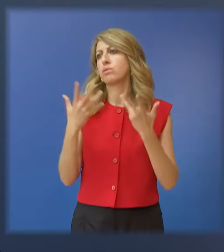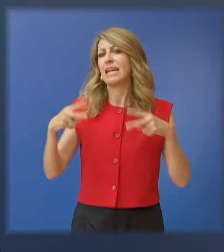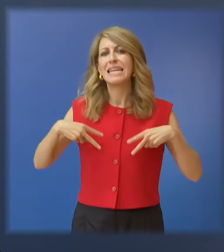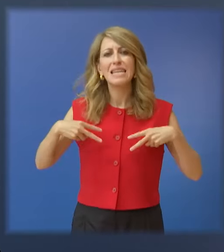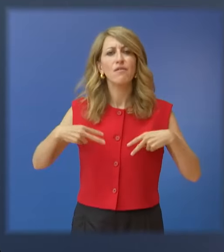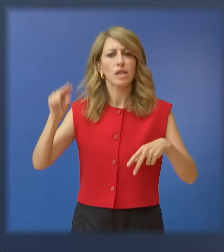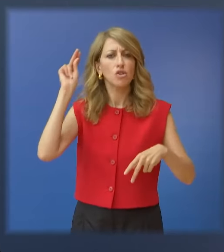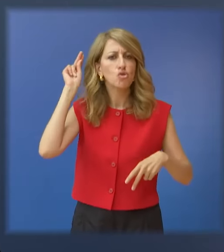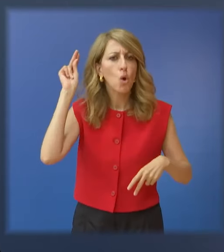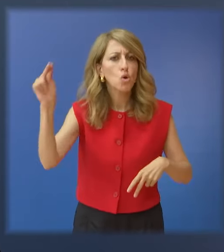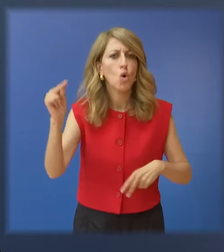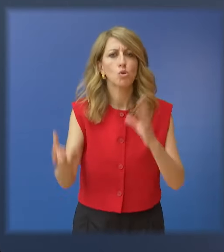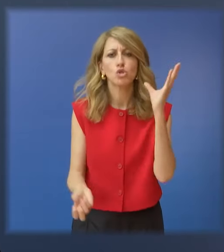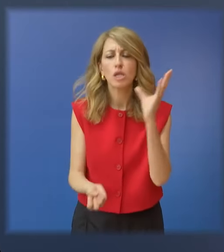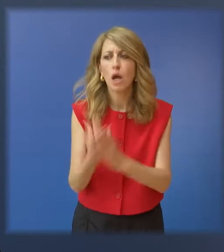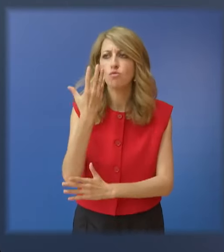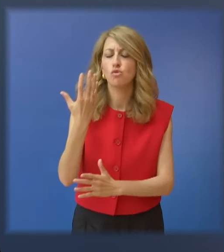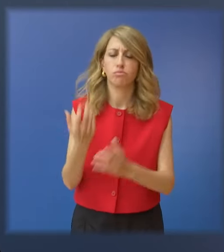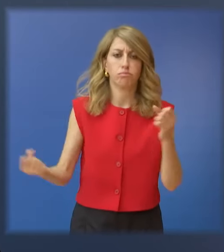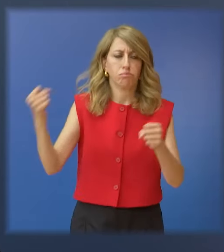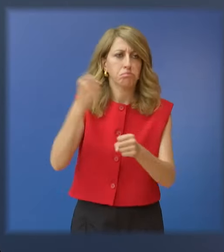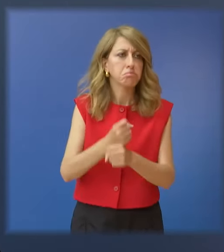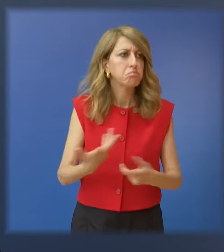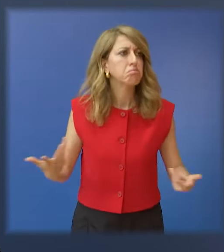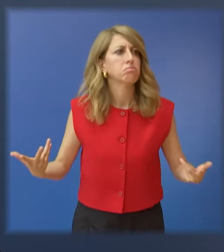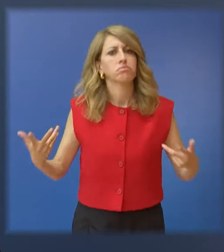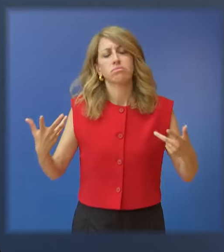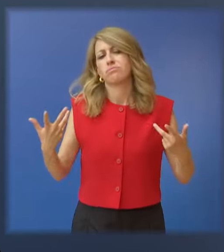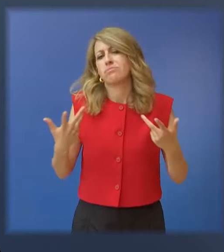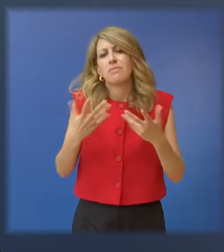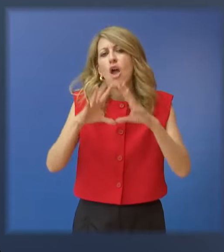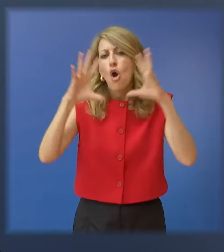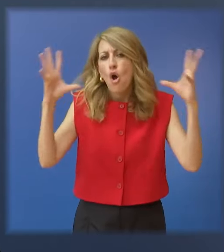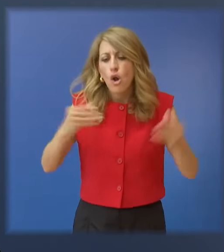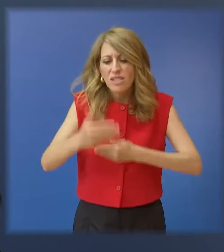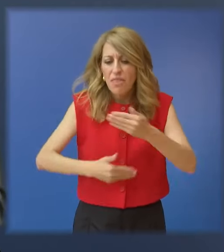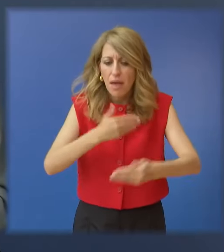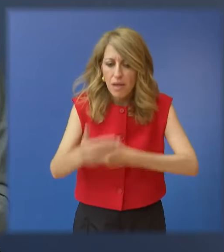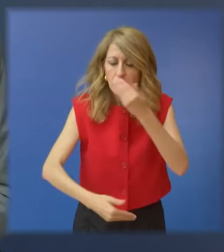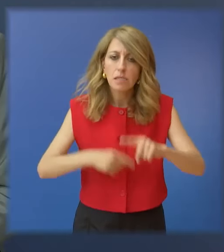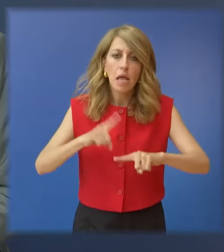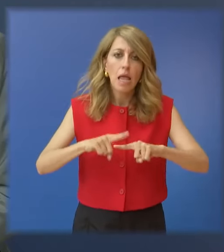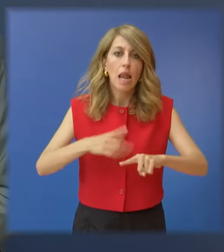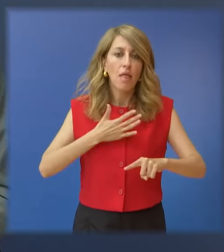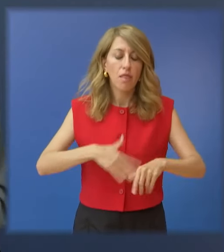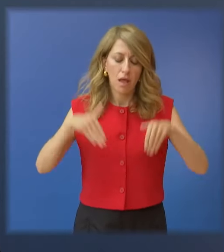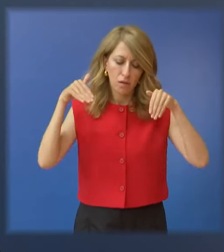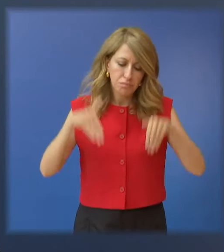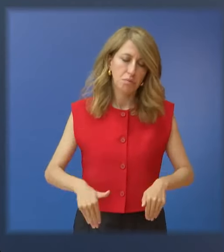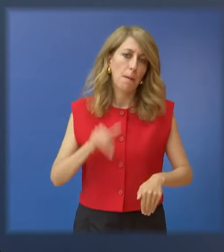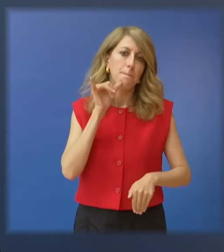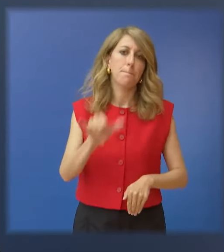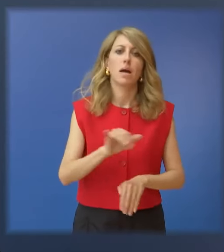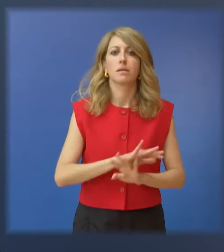επαναλαμβάνω επειδή υπάρχουνε και κάποιες όψιμες λανθασμένες ερμηνείες του tst εγγόνες είναι